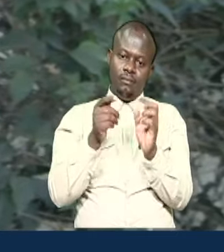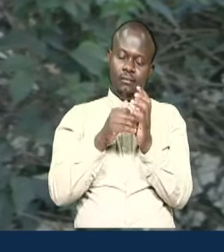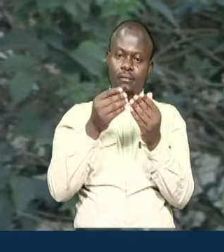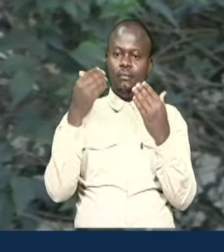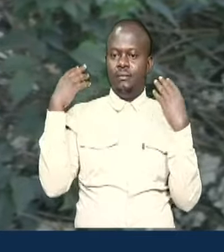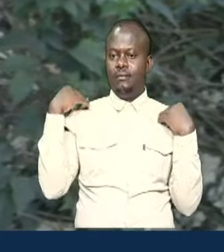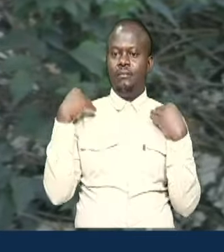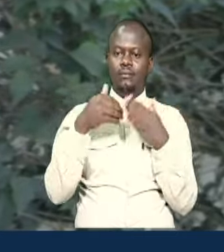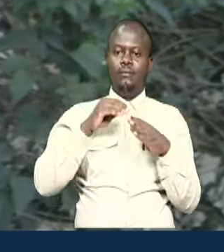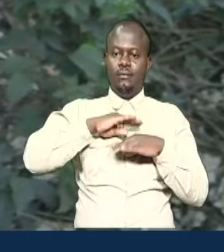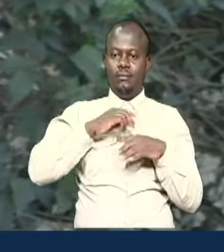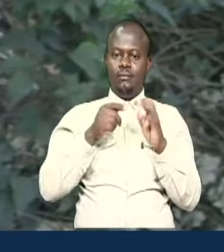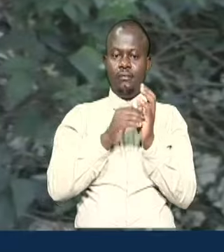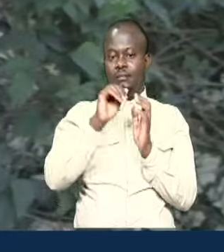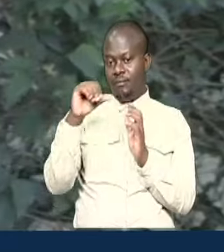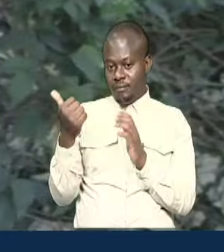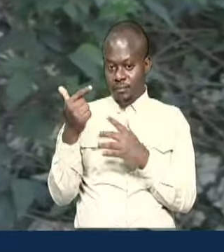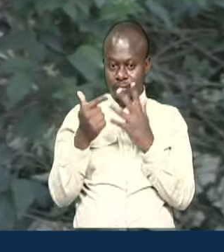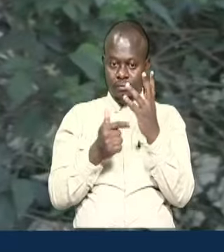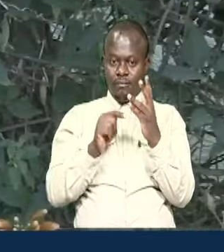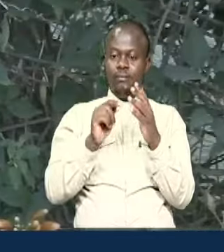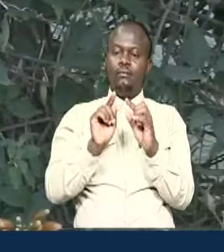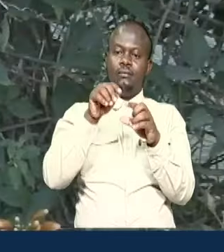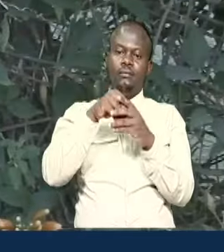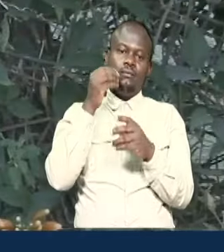imyitozo ihagije ndetse n'imikoro dutahana mu rugo.